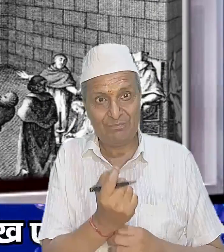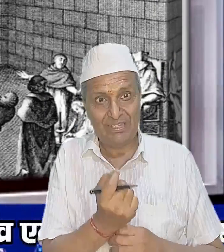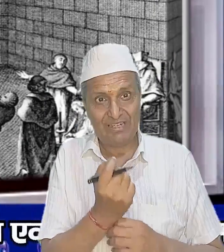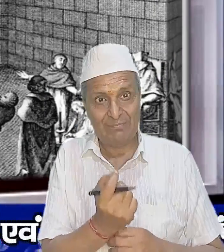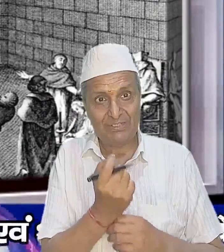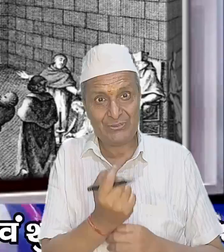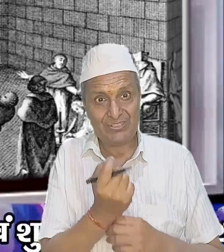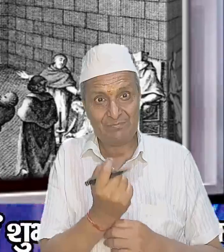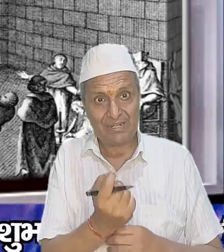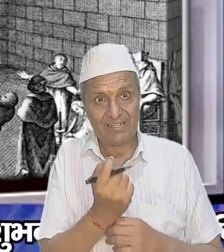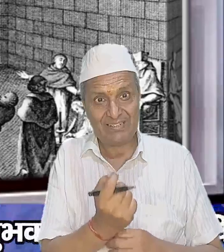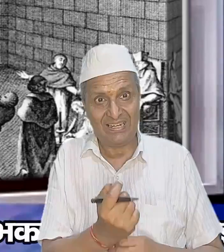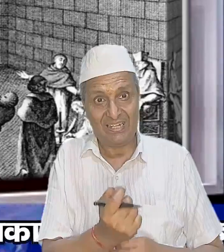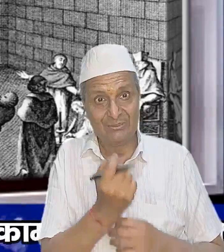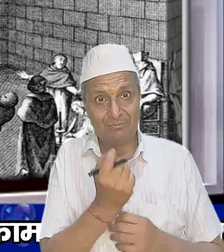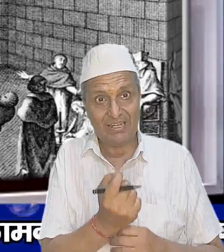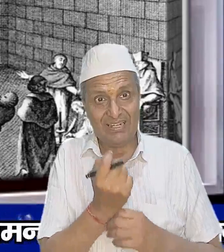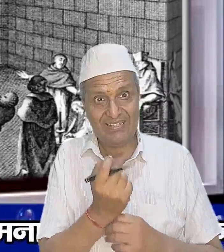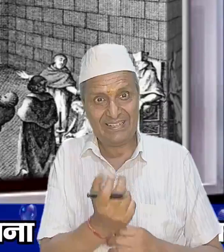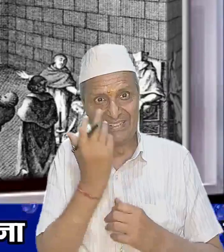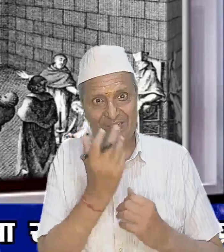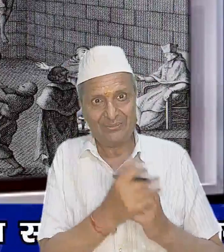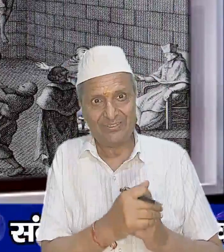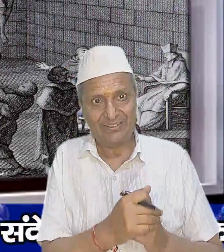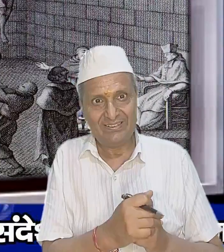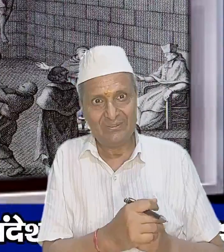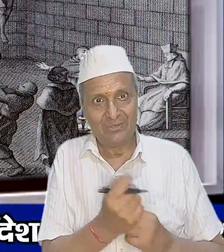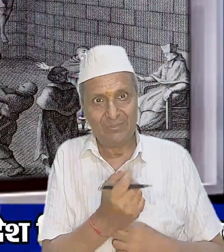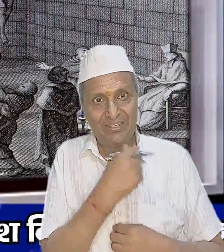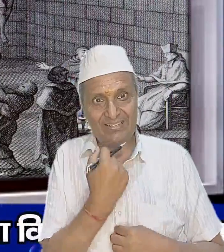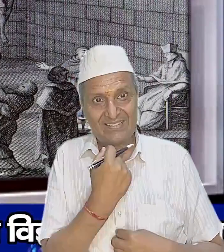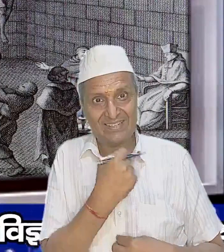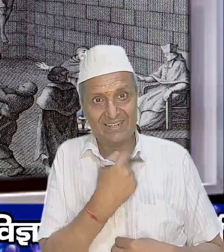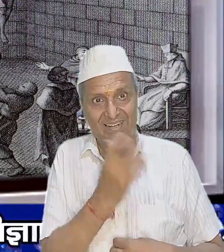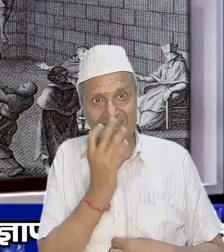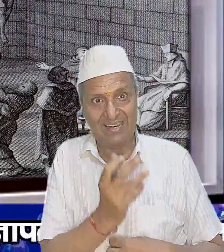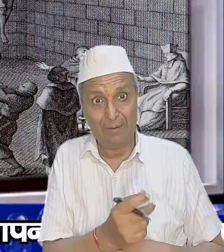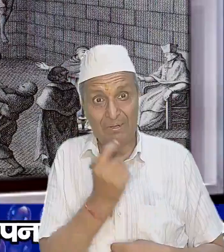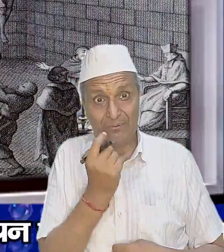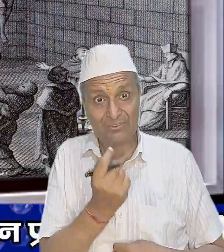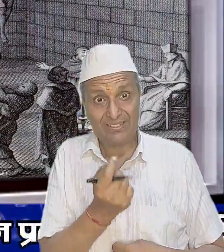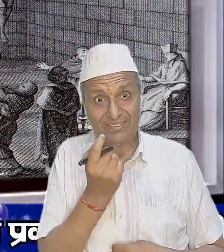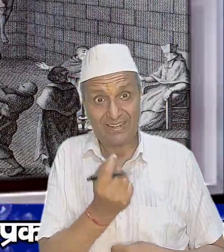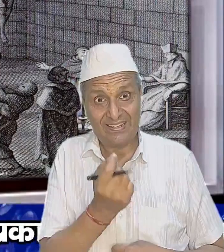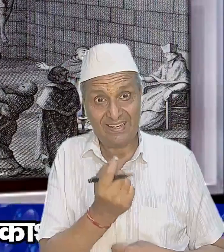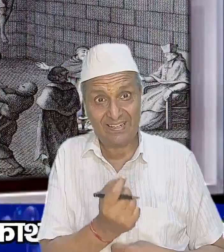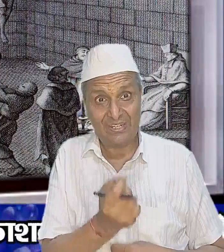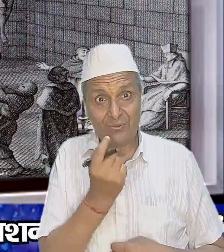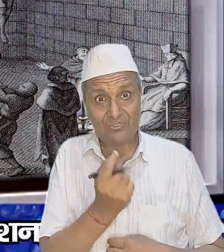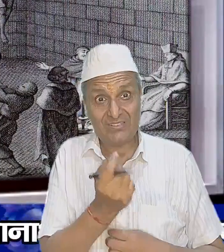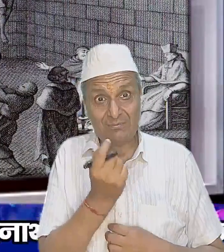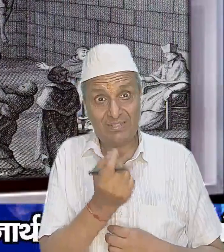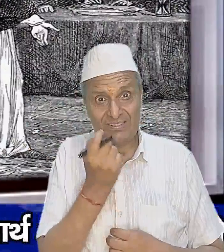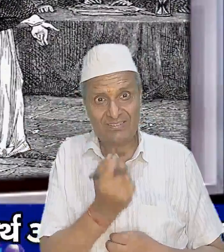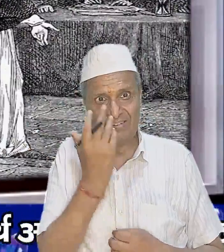बनते हैं, फिर इलक बनते हैं, मुनि बनते हैं, उपाध्याय मध्याचार्य, अपने अपने ज्ञान और चर्या से उत्तम श्री चाहते हैं। और यहाँ पर देखिए पादरी के बीच में क्या,